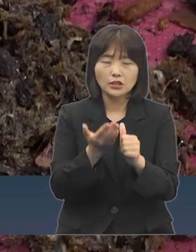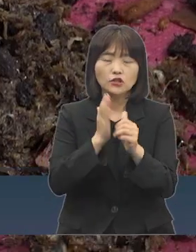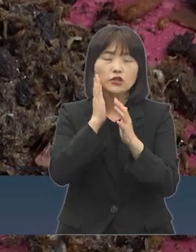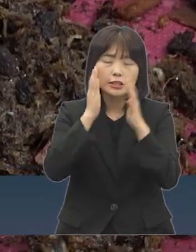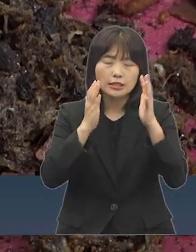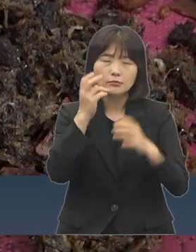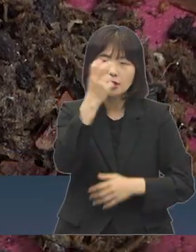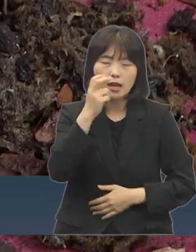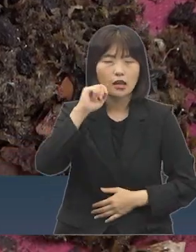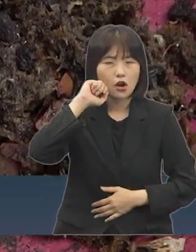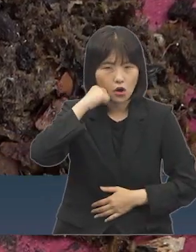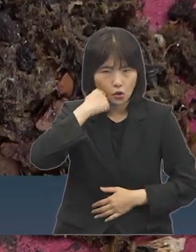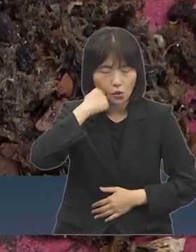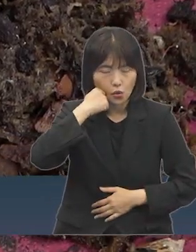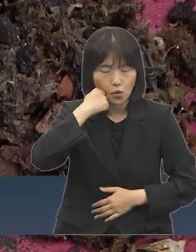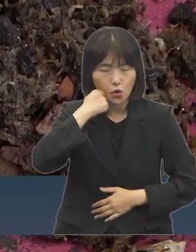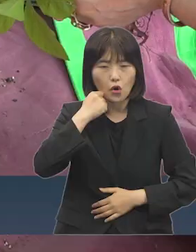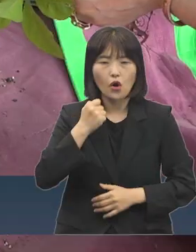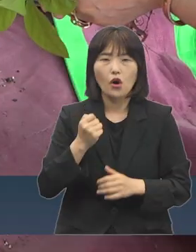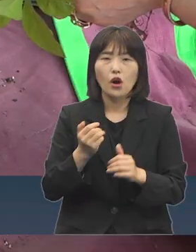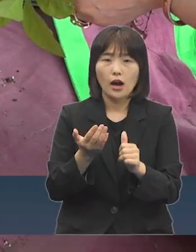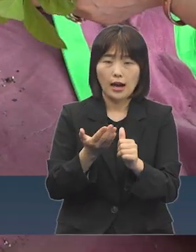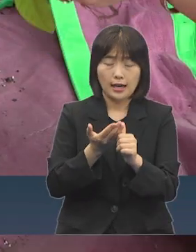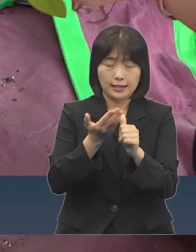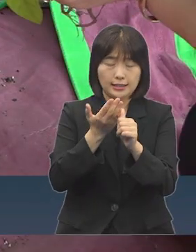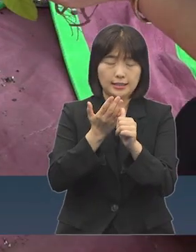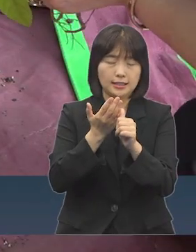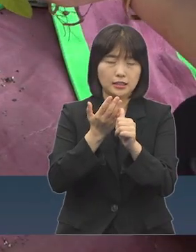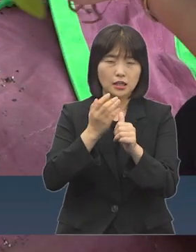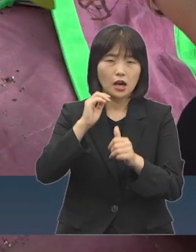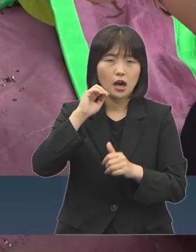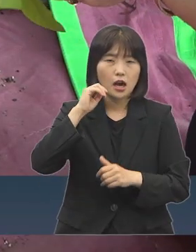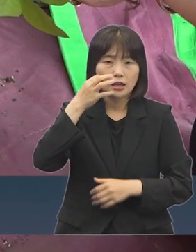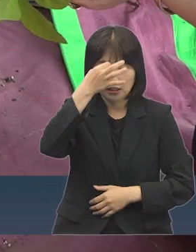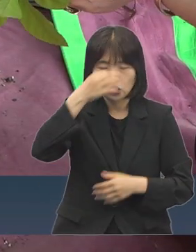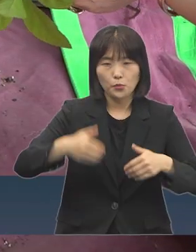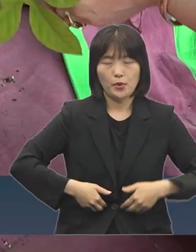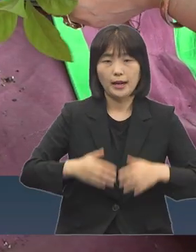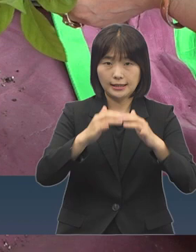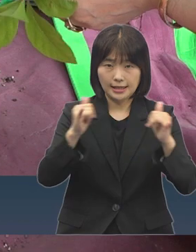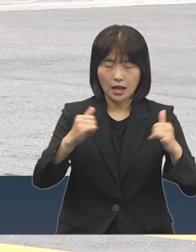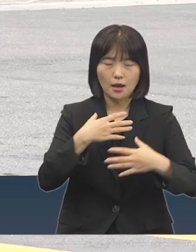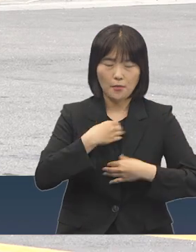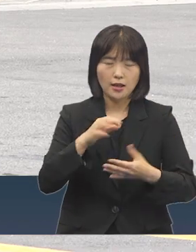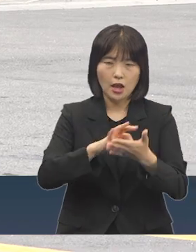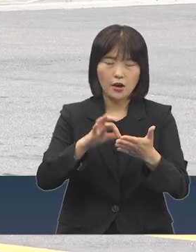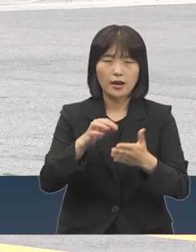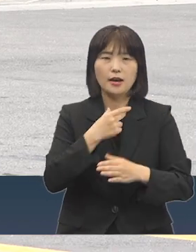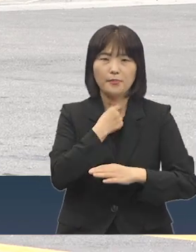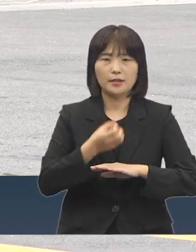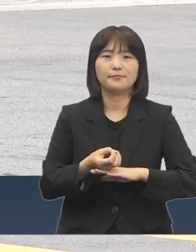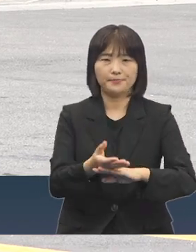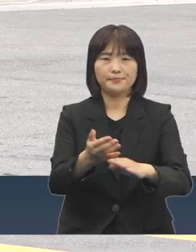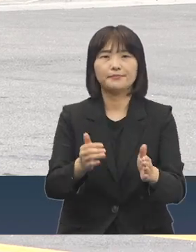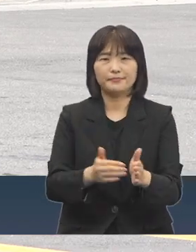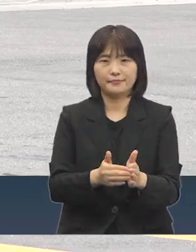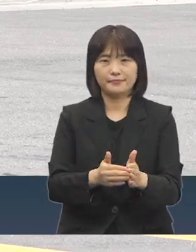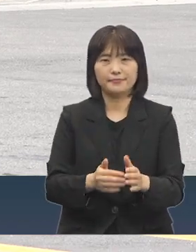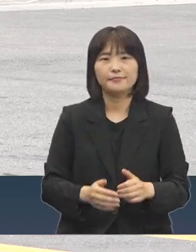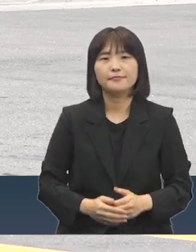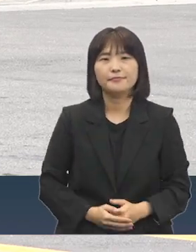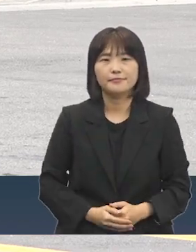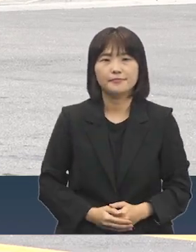반려식물 관리에 어려움을 겪고 있거나 식물 기르는 기술이 필요한 국민들이 편안하게 이용하기를 바란다고 전했습니다